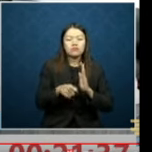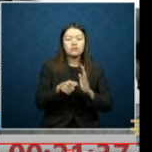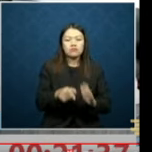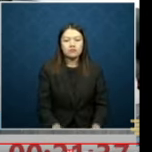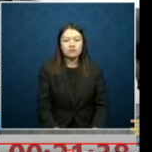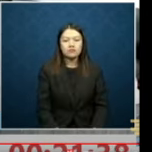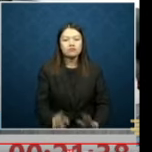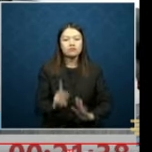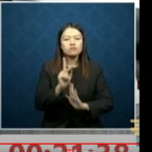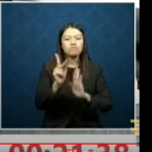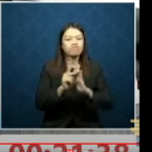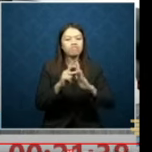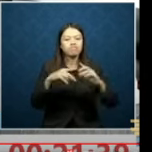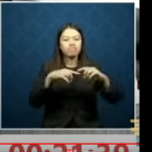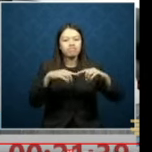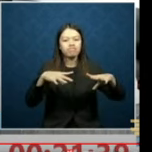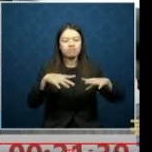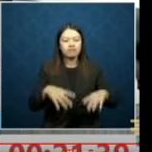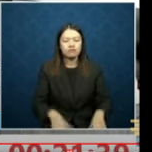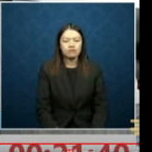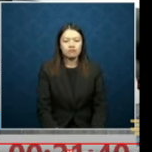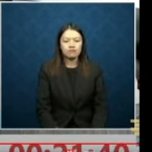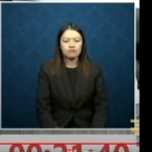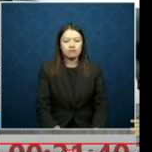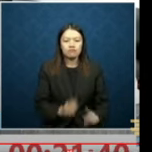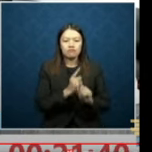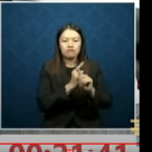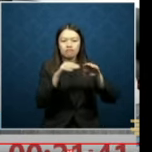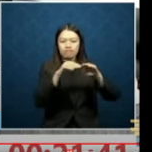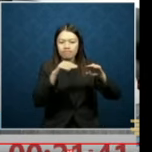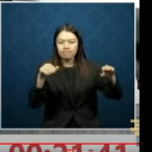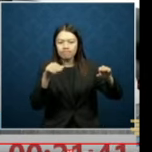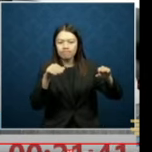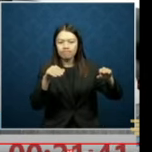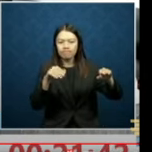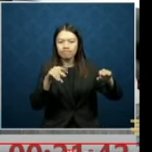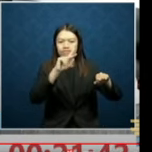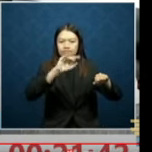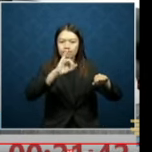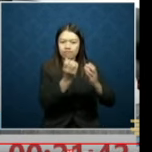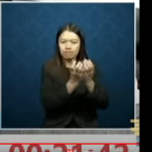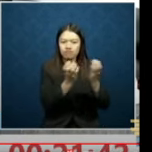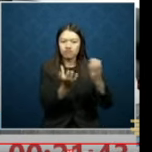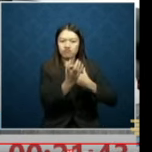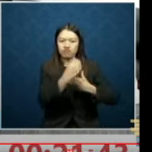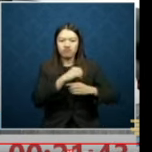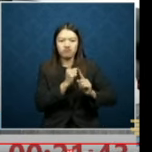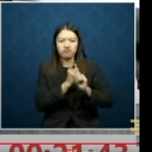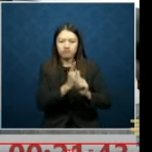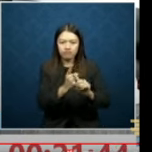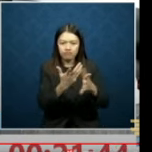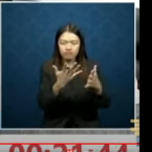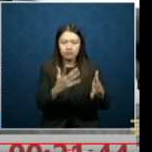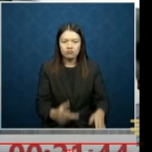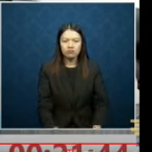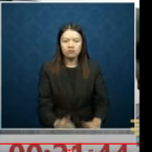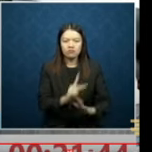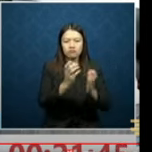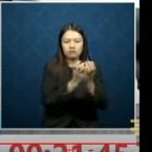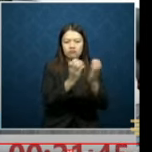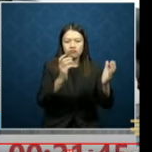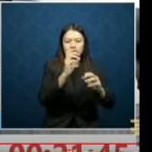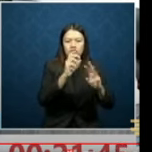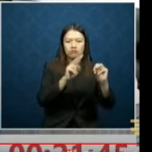หรือกฎหมายหรือฝ่าฝืนหรือไม่ปฏิบัติตามมาตรฐานทางจริยธรรมอย่างร้ายแรงซึ่งเป็นไปตามรัฐธรรมนูญมาตร